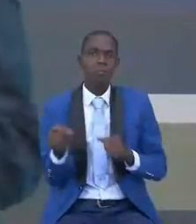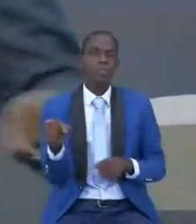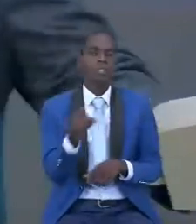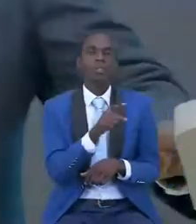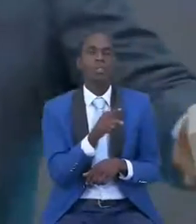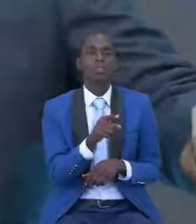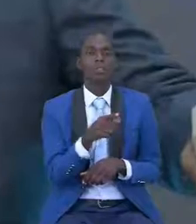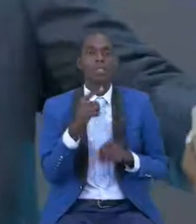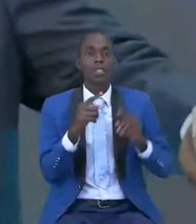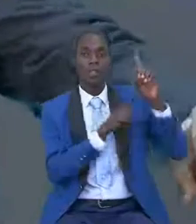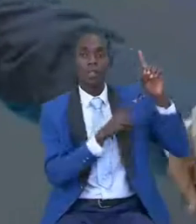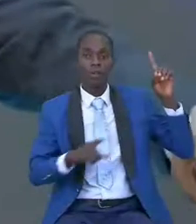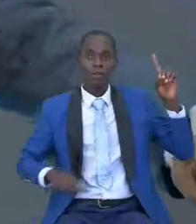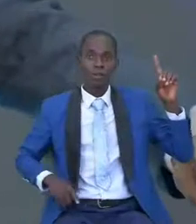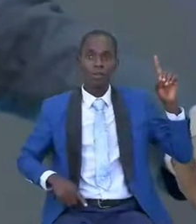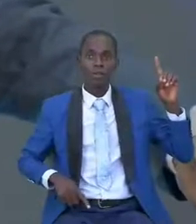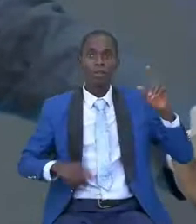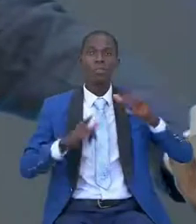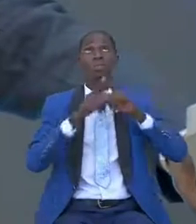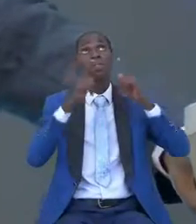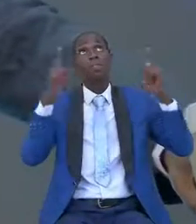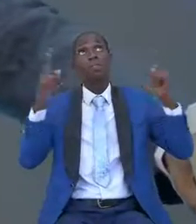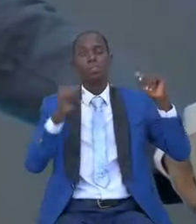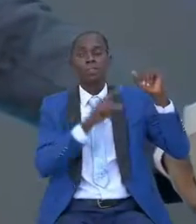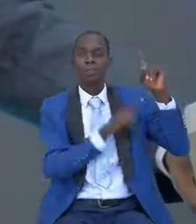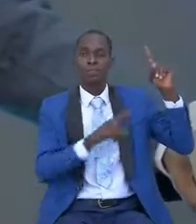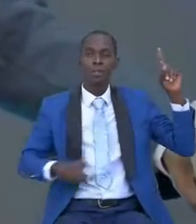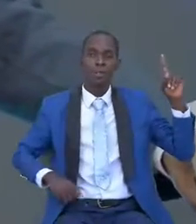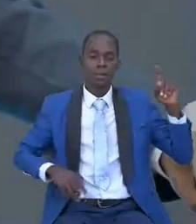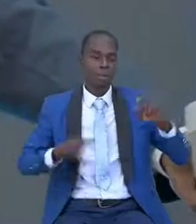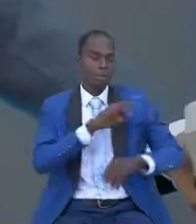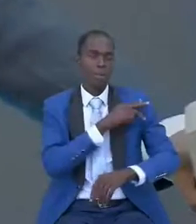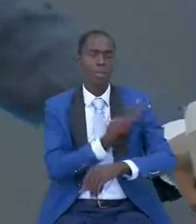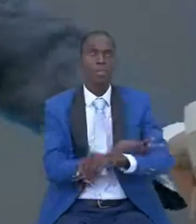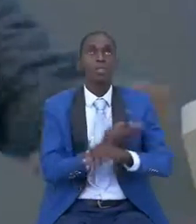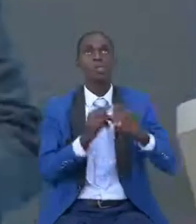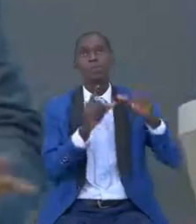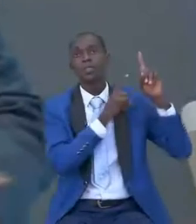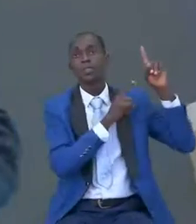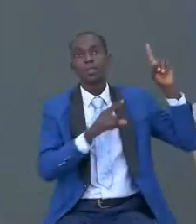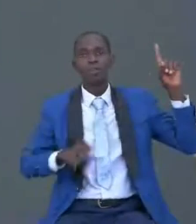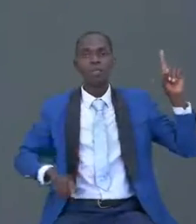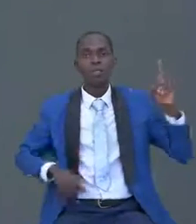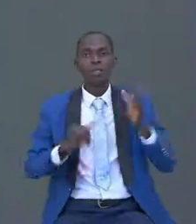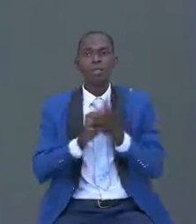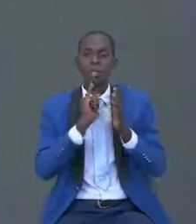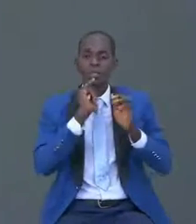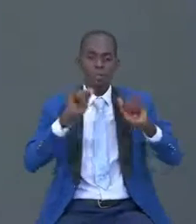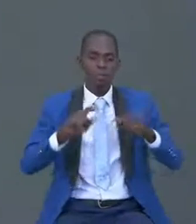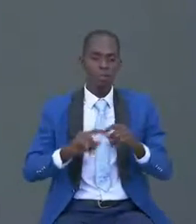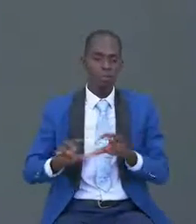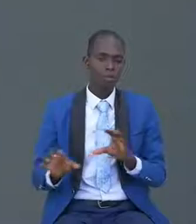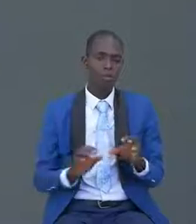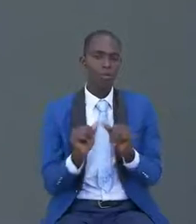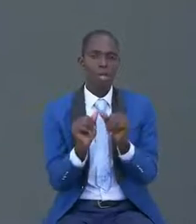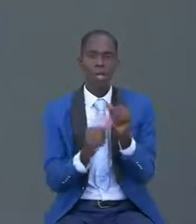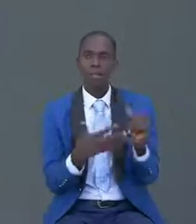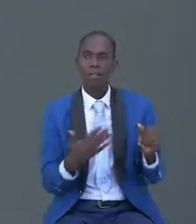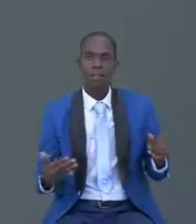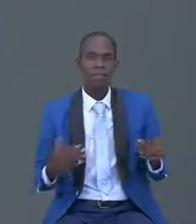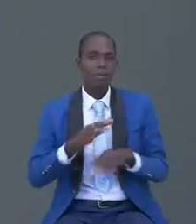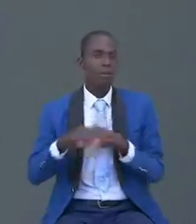avons besoin. Le Seigneur est avec toi. Le Seigneur grand. Le Seigneur puissant. Le Seigneur qui est capable de faire toutes